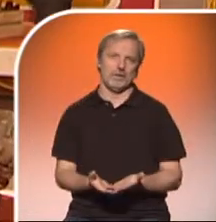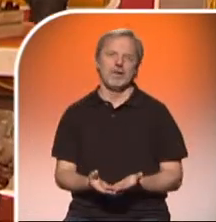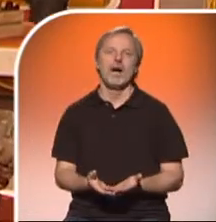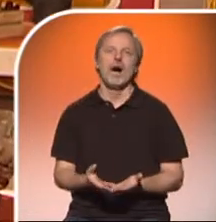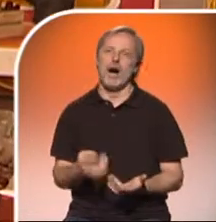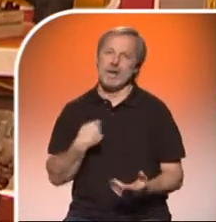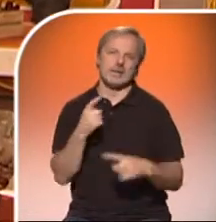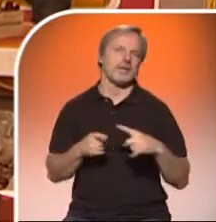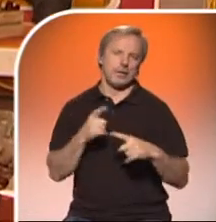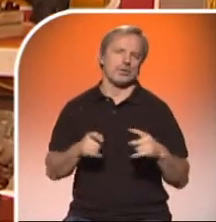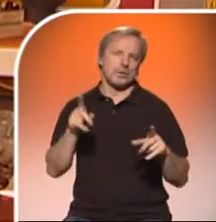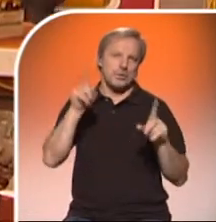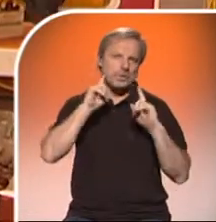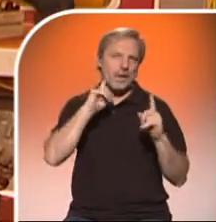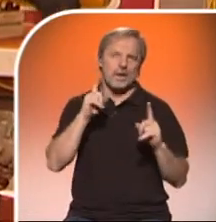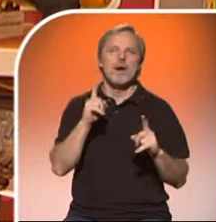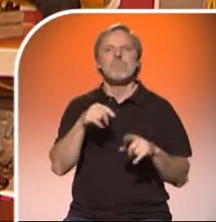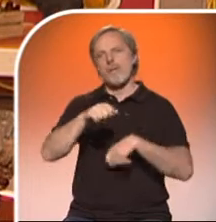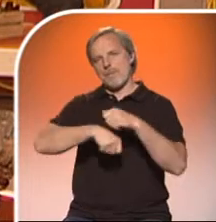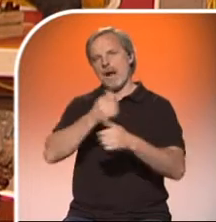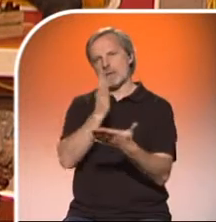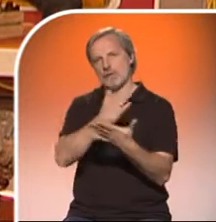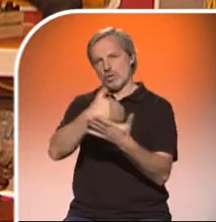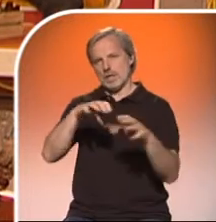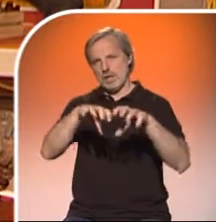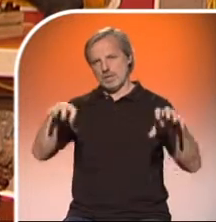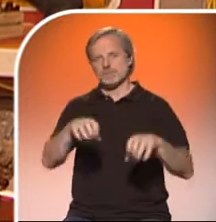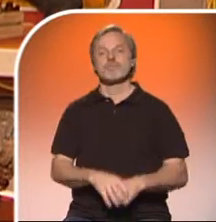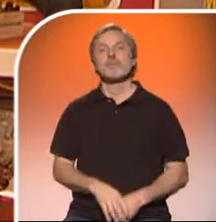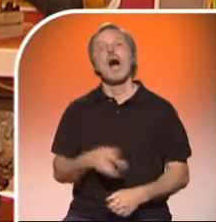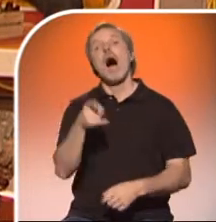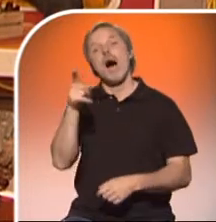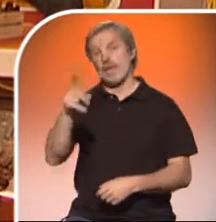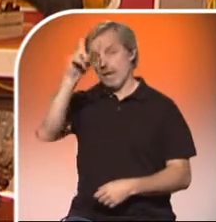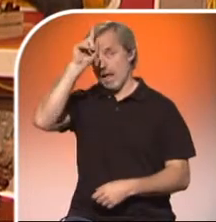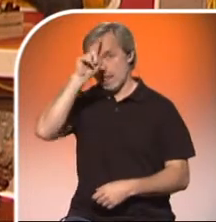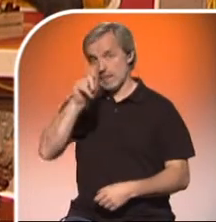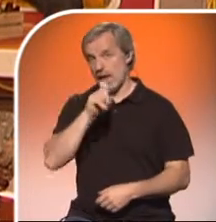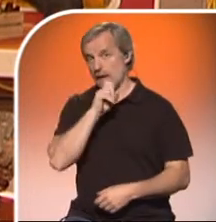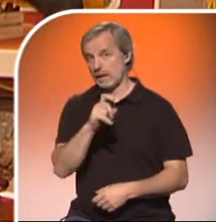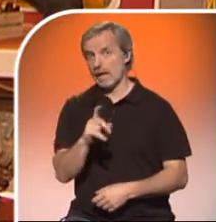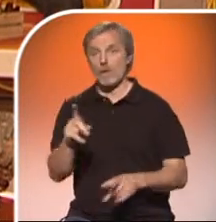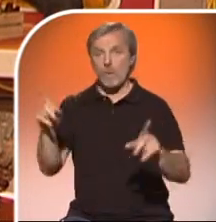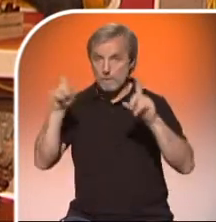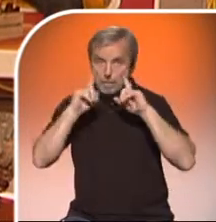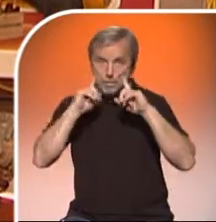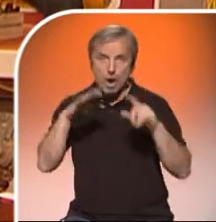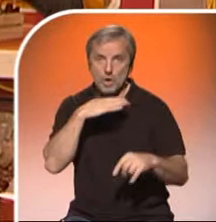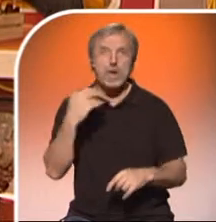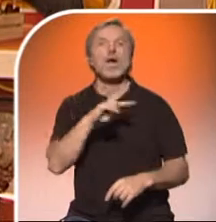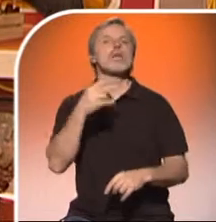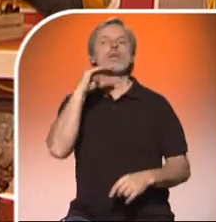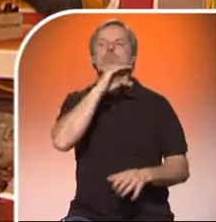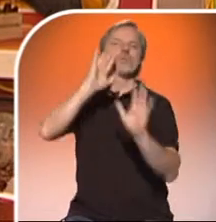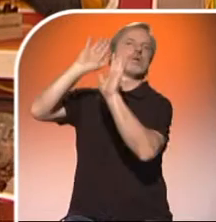druhou stranu taky starám, takže máme rozdělený úlohy. Ne? Jak vy jste vlastně starostlivý tatínek, protože někteří to nechávají na těch maminkách a někteří